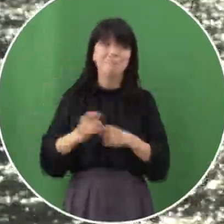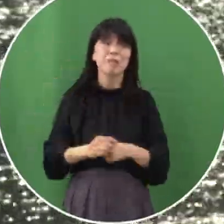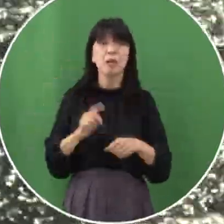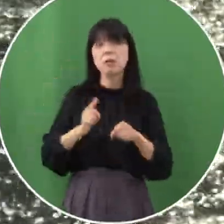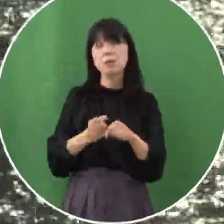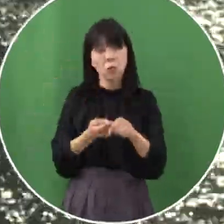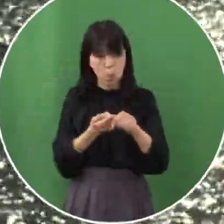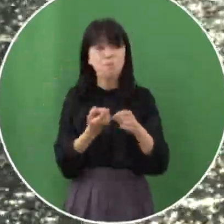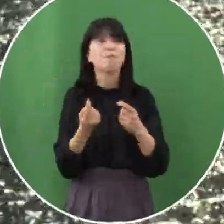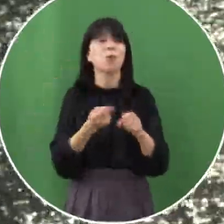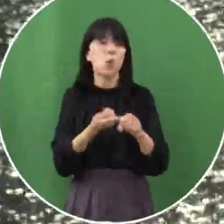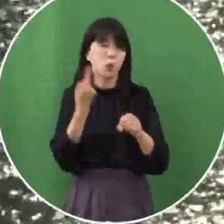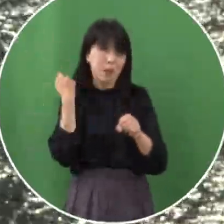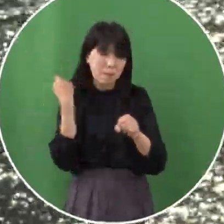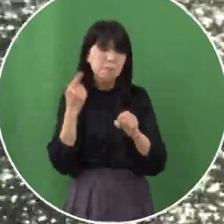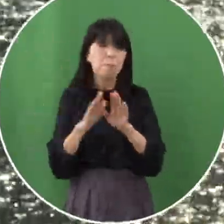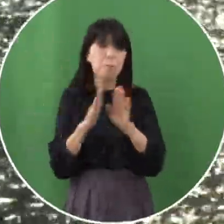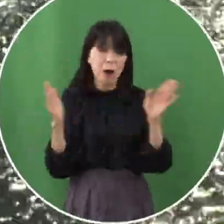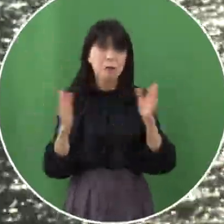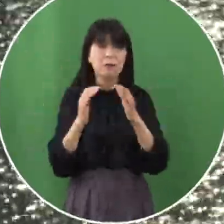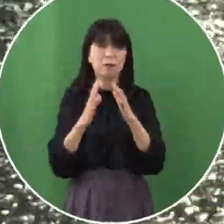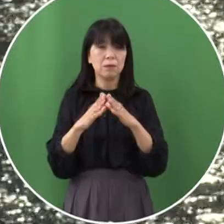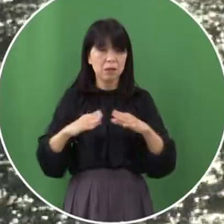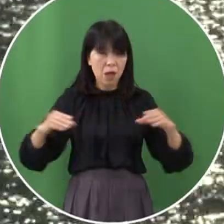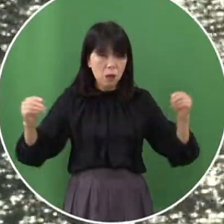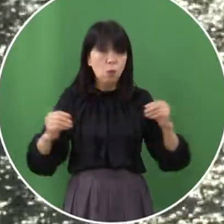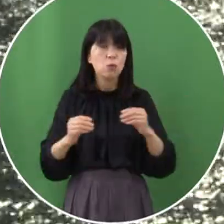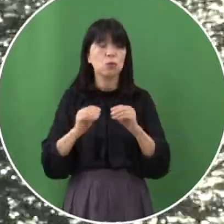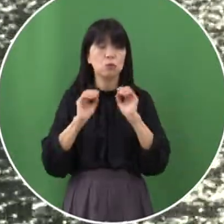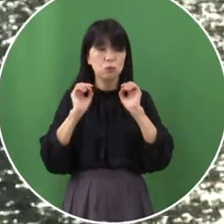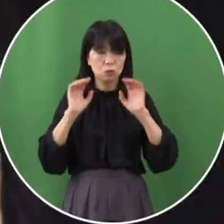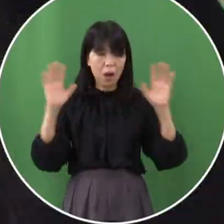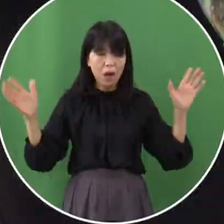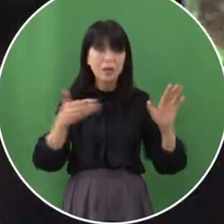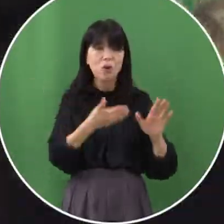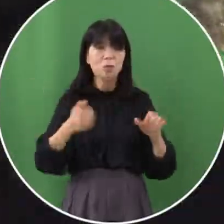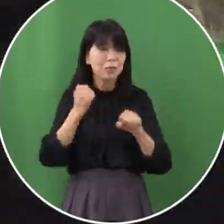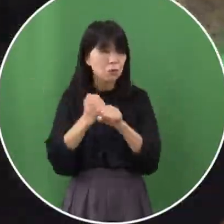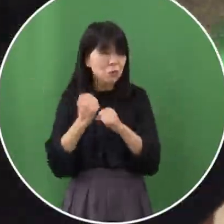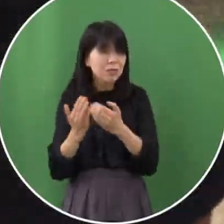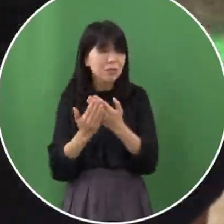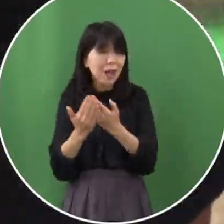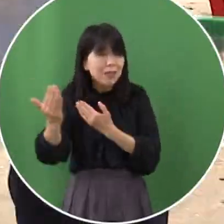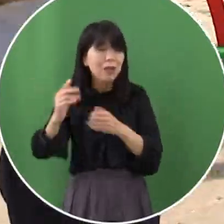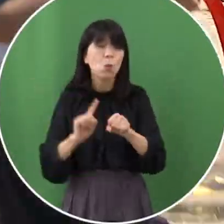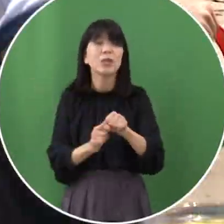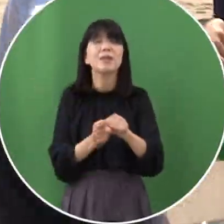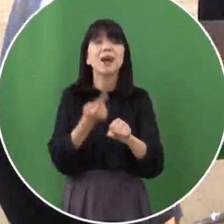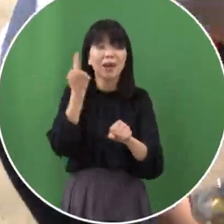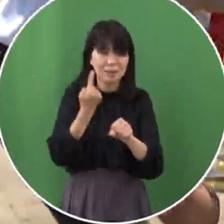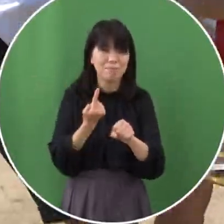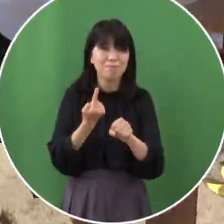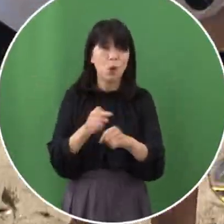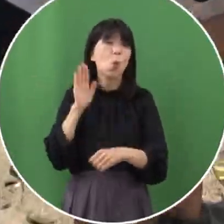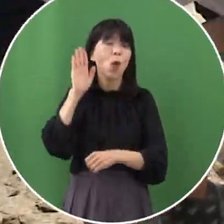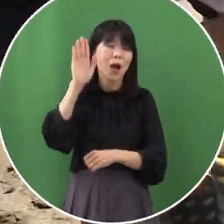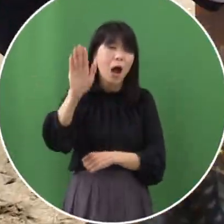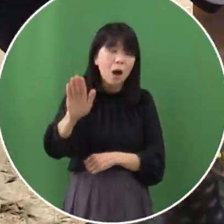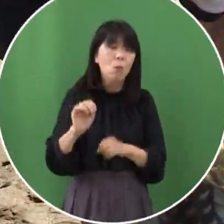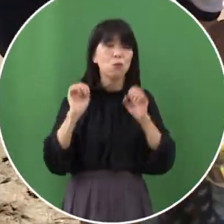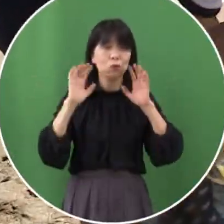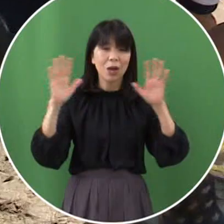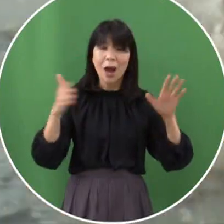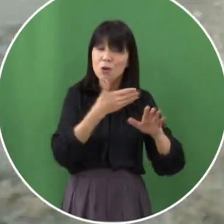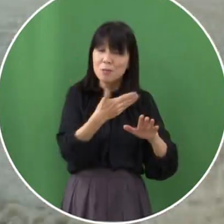回全国豊かな海づくり大会兵庫大会をきっかけとして、これからも豊かな海づくりを一層推進してまいります